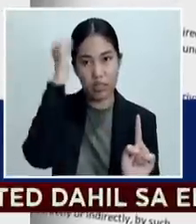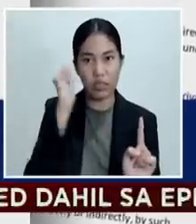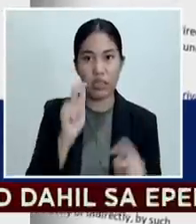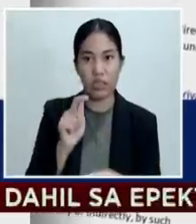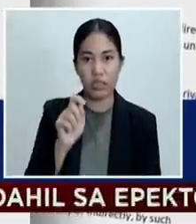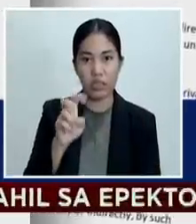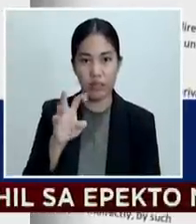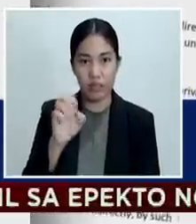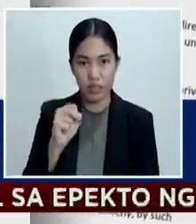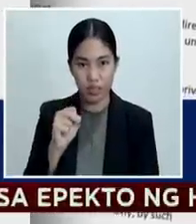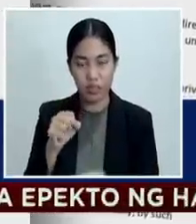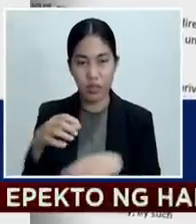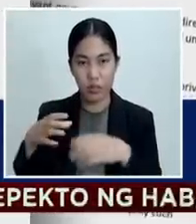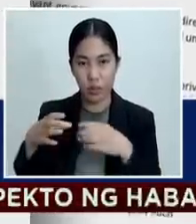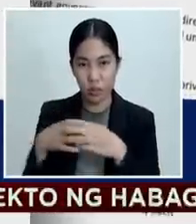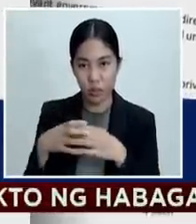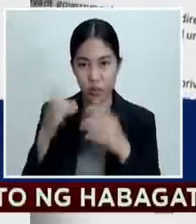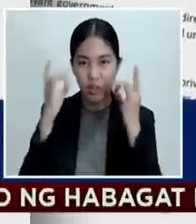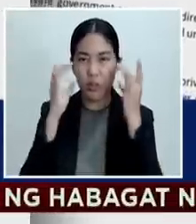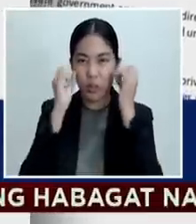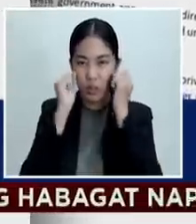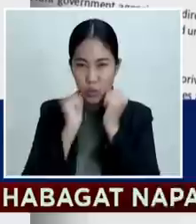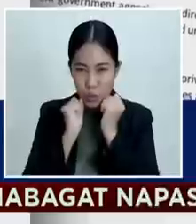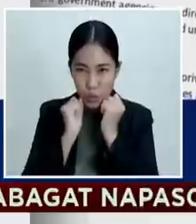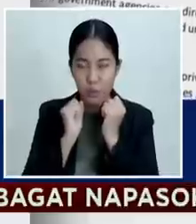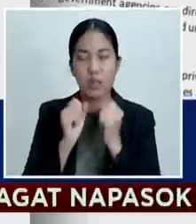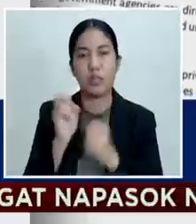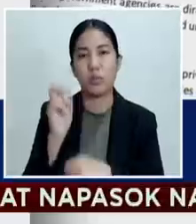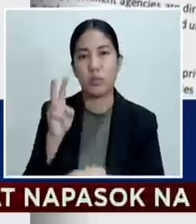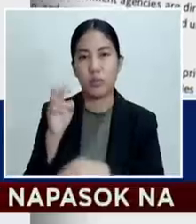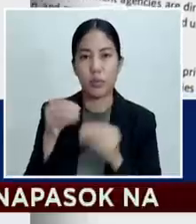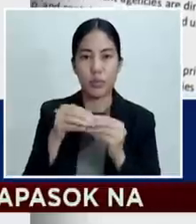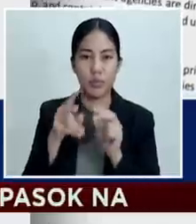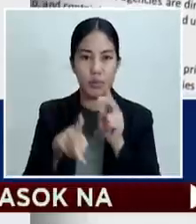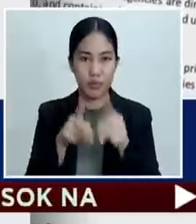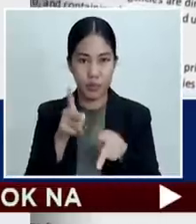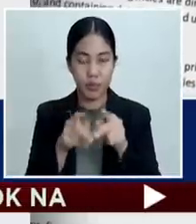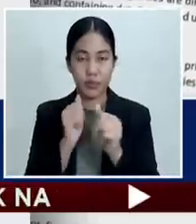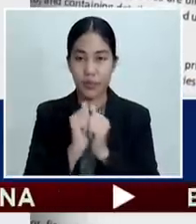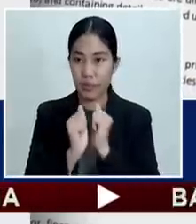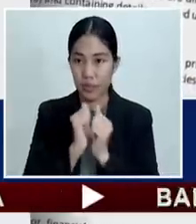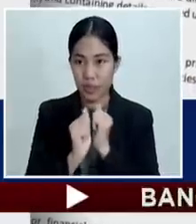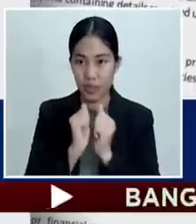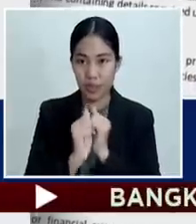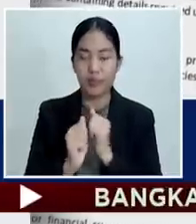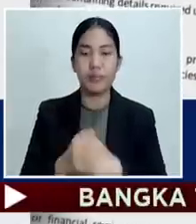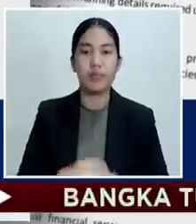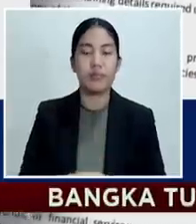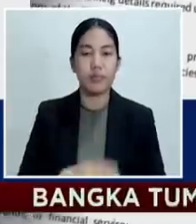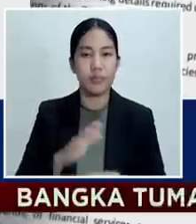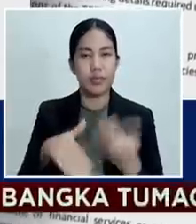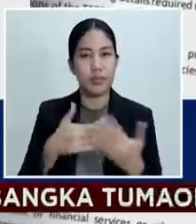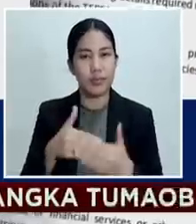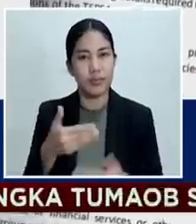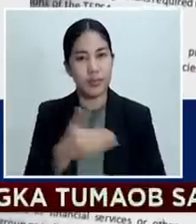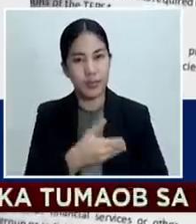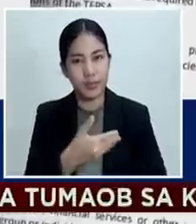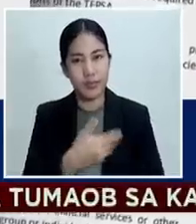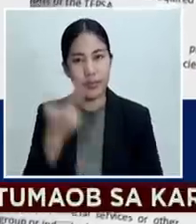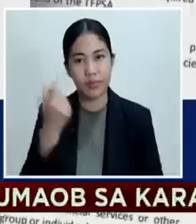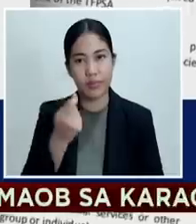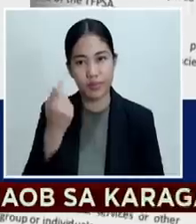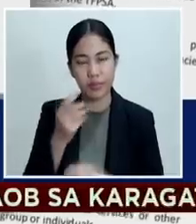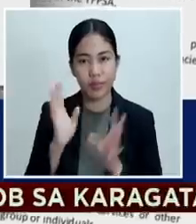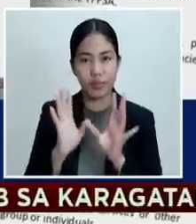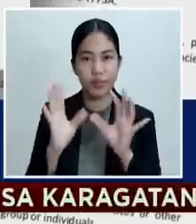ang Teves Terrorist Group at 12 iba pa. Ibig sabihin, inaatasan ang mga bangko, insurance companies at ibang institusyon